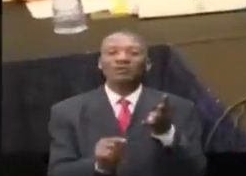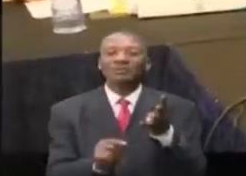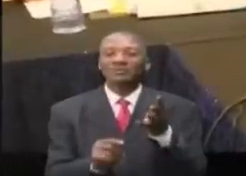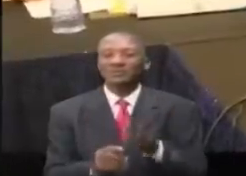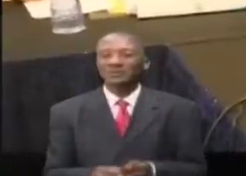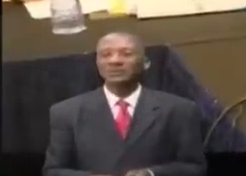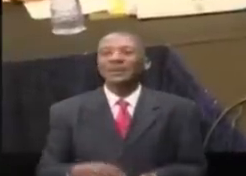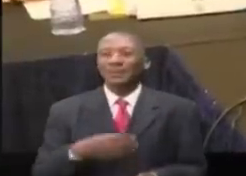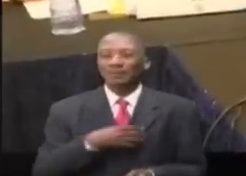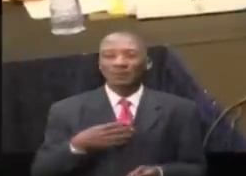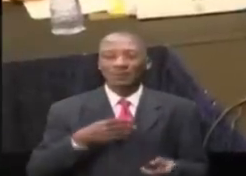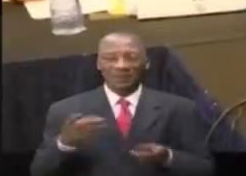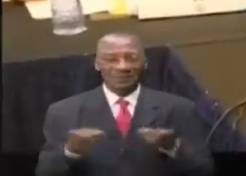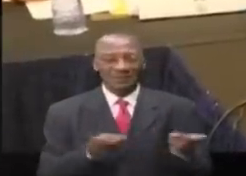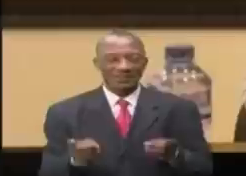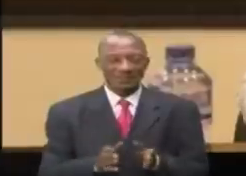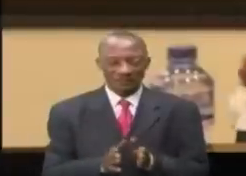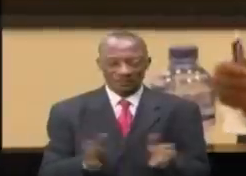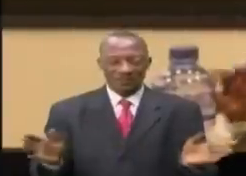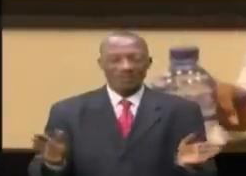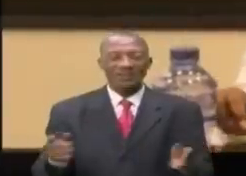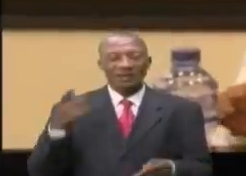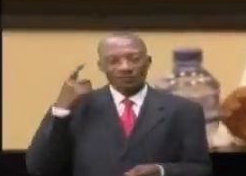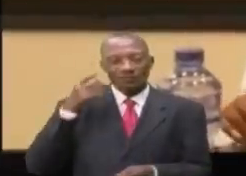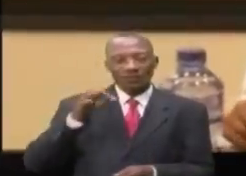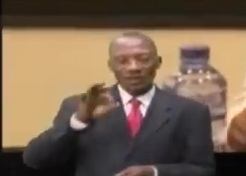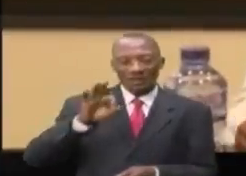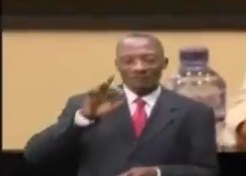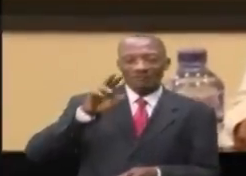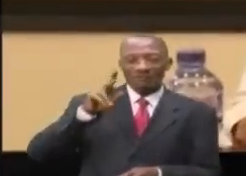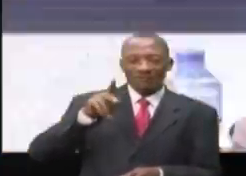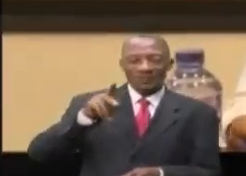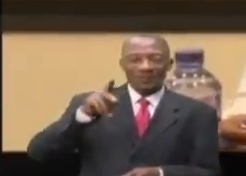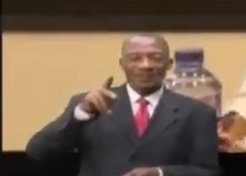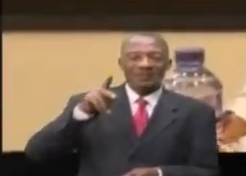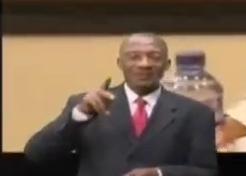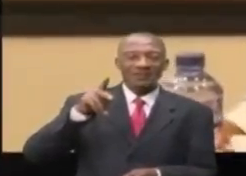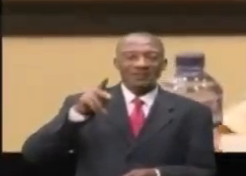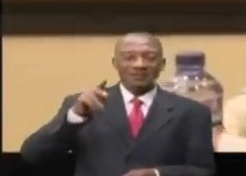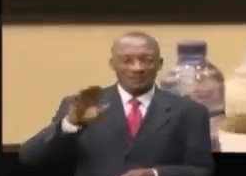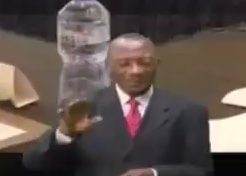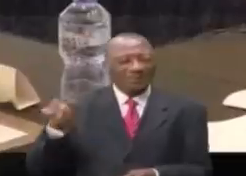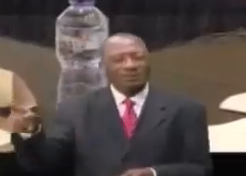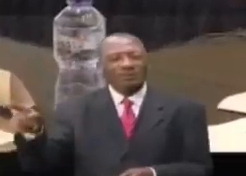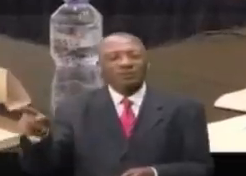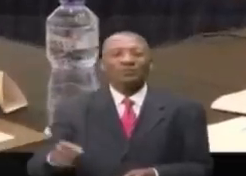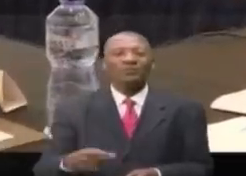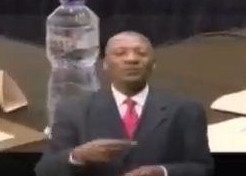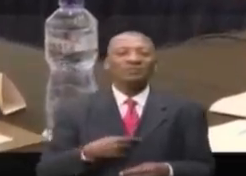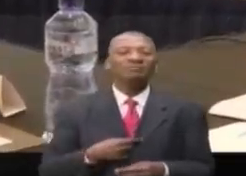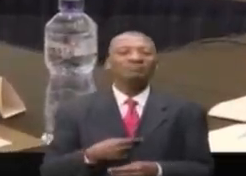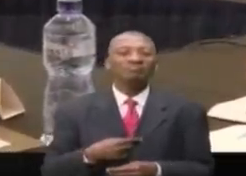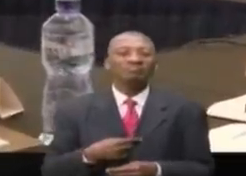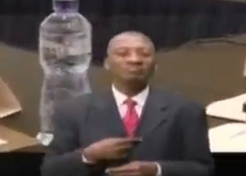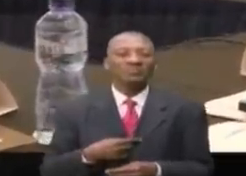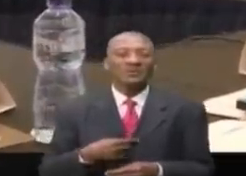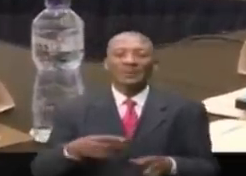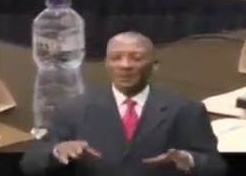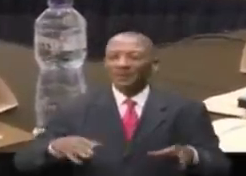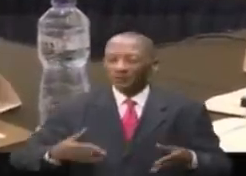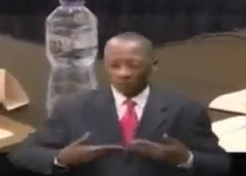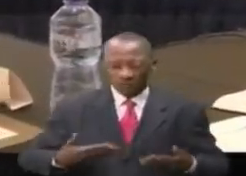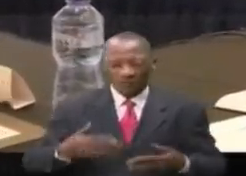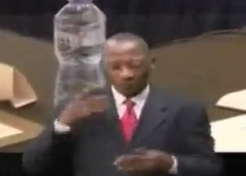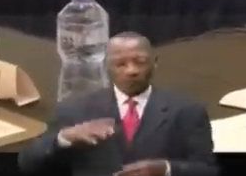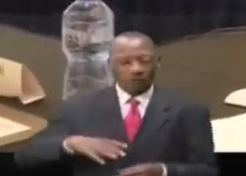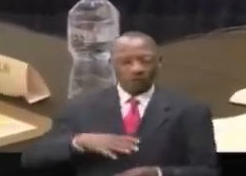directrice générale du FPC, Barbara Kanam, a réitéré la volonté ferme du comité directeur du